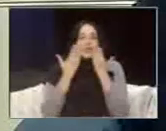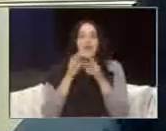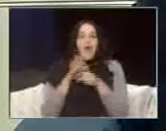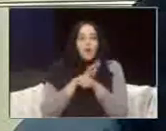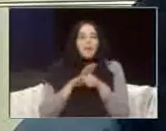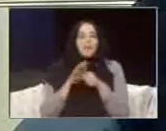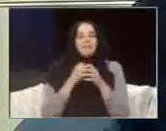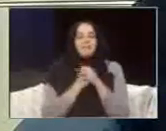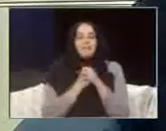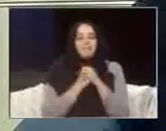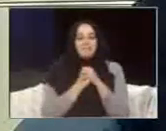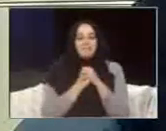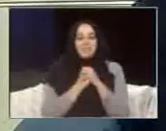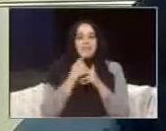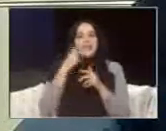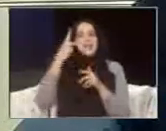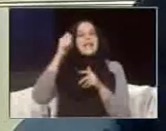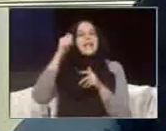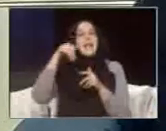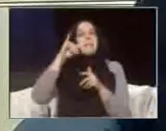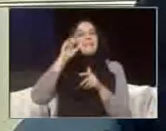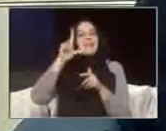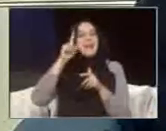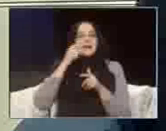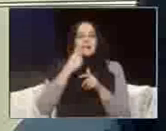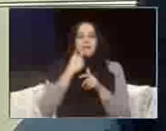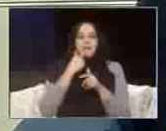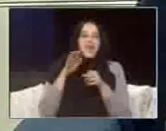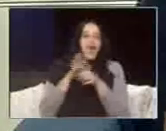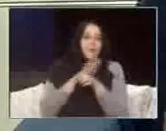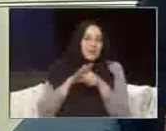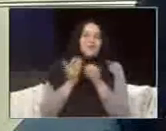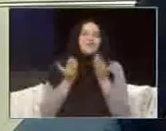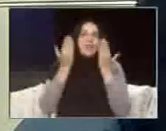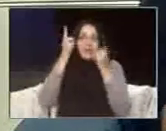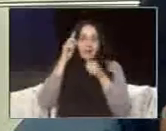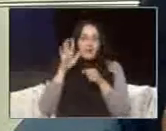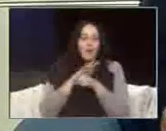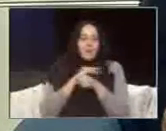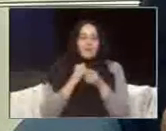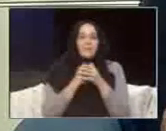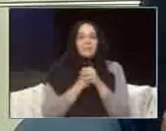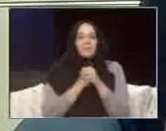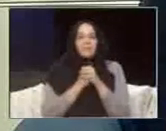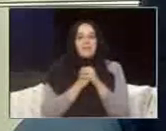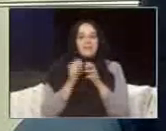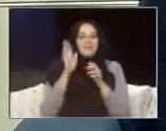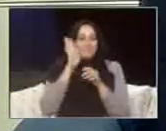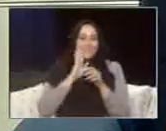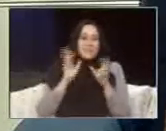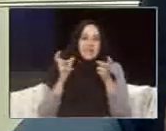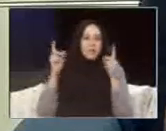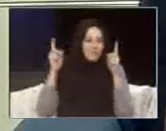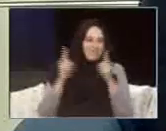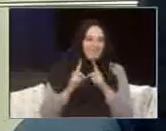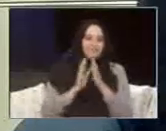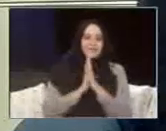تفضلي تفضلي سيدة. السلام عليكم على الشيوخ. وعليك السلام. نقص التلفاز لا يرضى